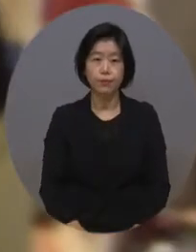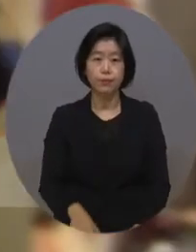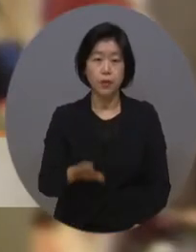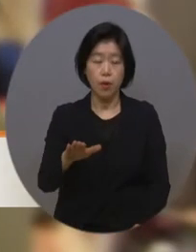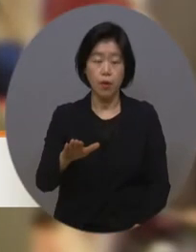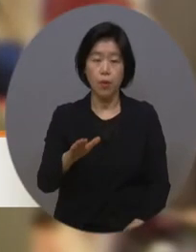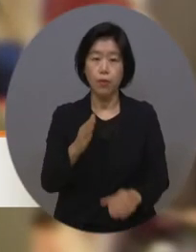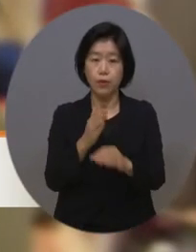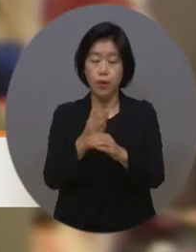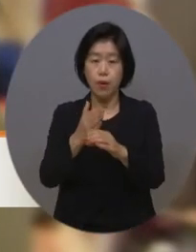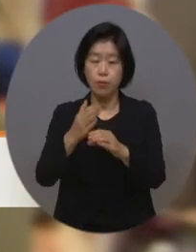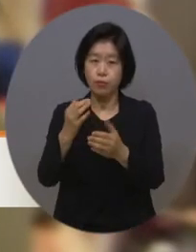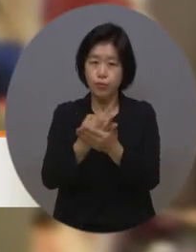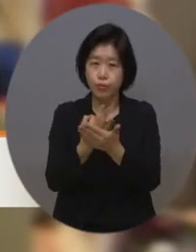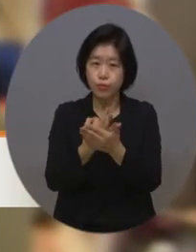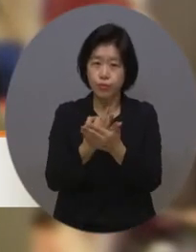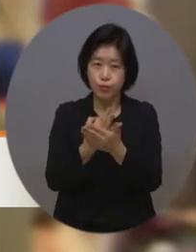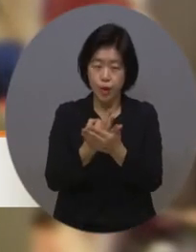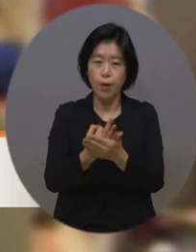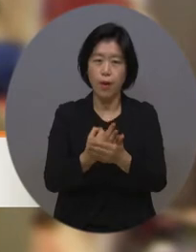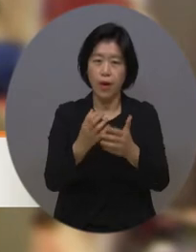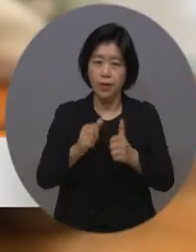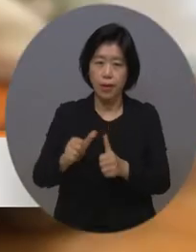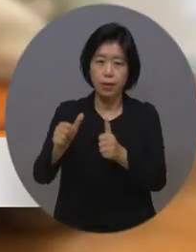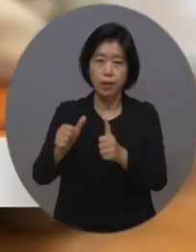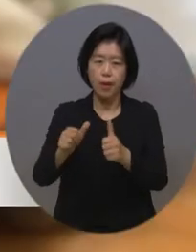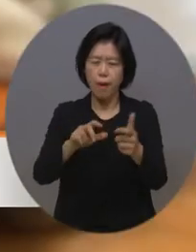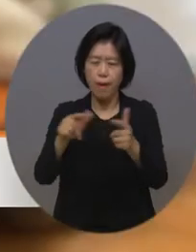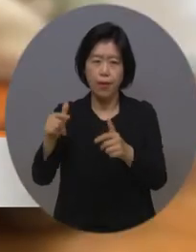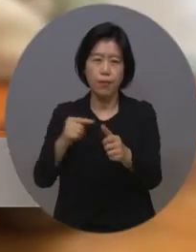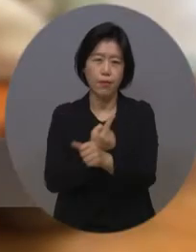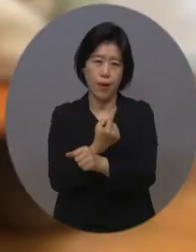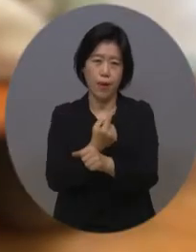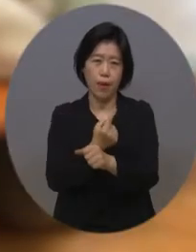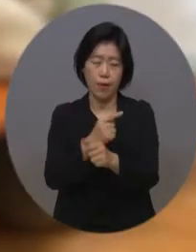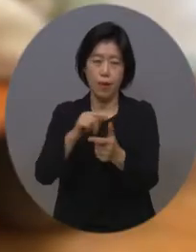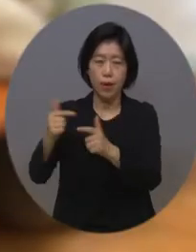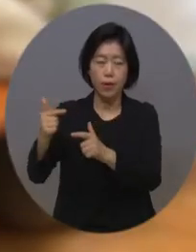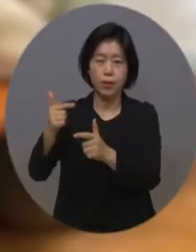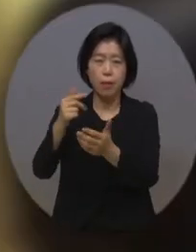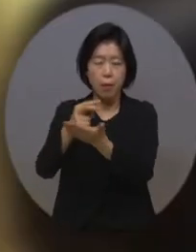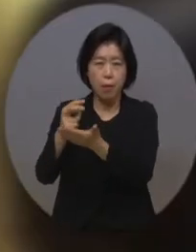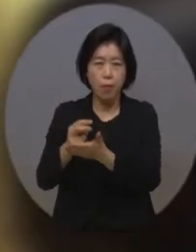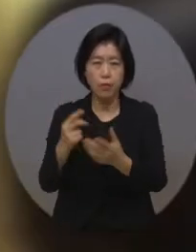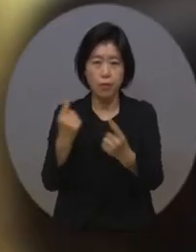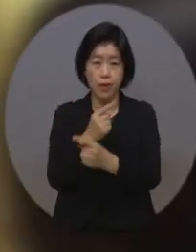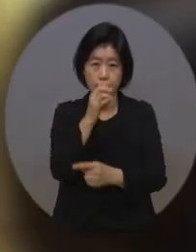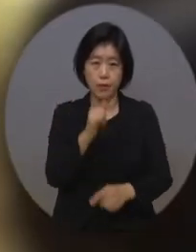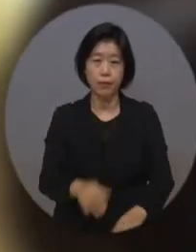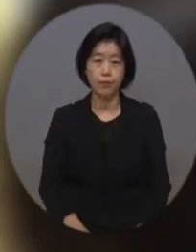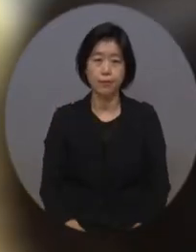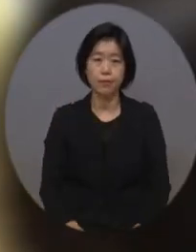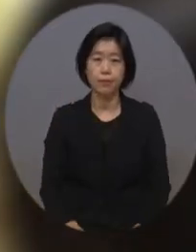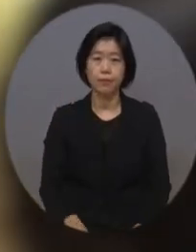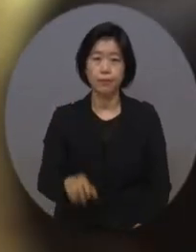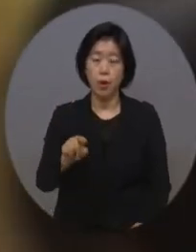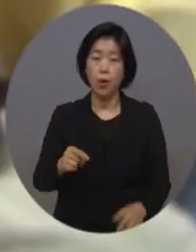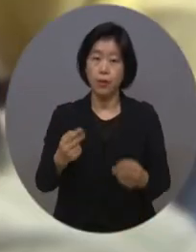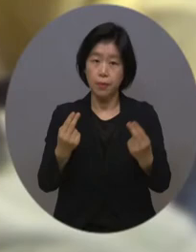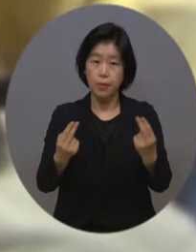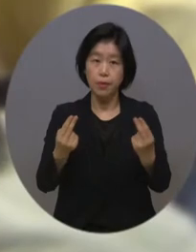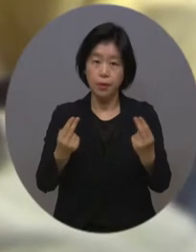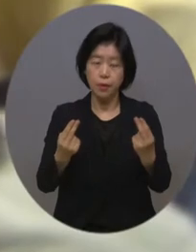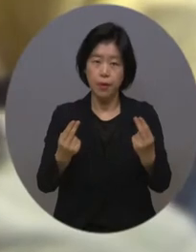각 급 애벌 선정 기준과 최저 보장 수준도 확정됐습니다 급 앱을 선정기준은 기준 중위 소득 대비 일정